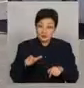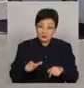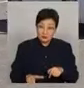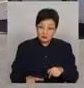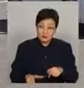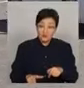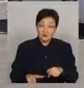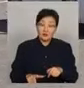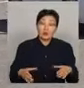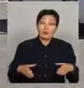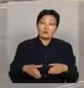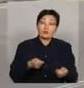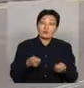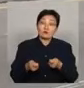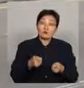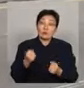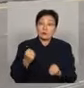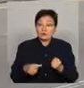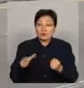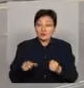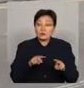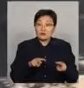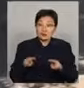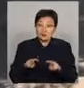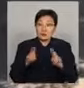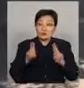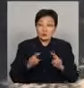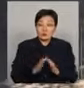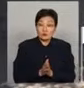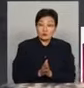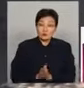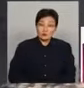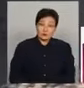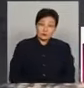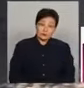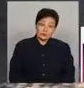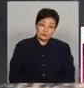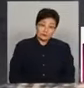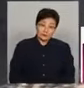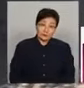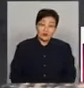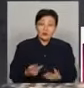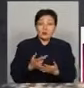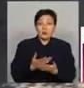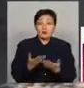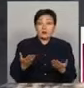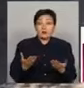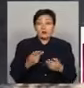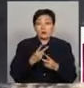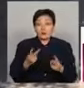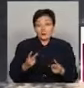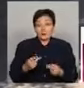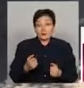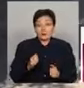жол патрульдік батальонының басшысы жүргізушілер сақ болса дейді. Жолды мен күнде пашып өтіп, көріп отырмын қанша